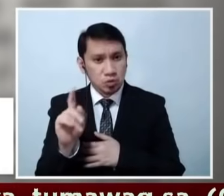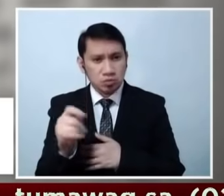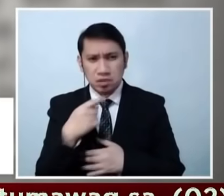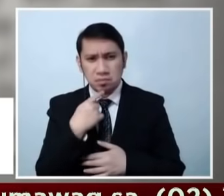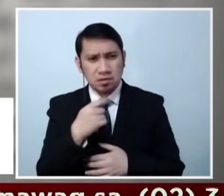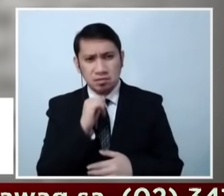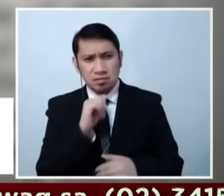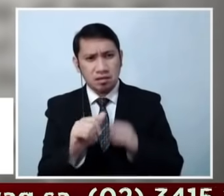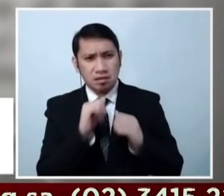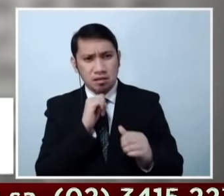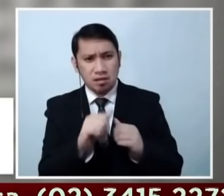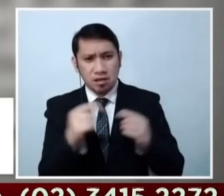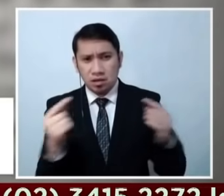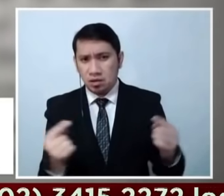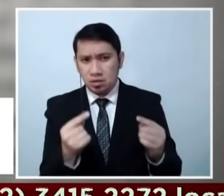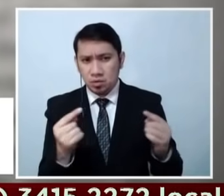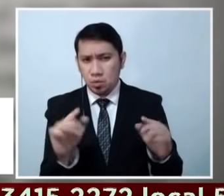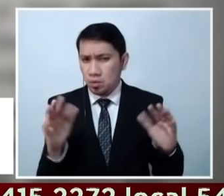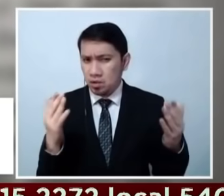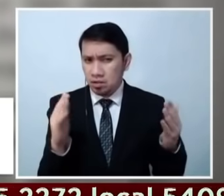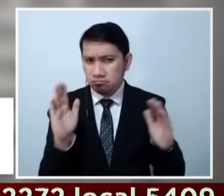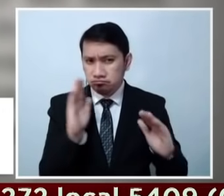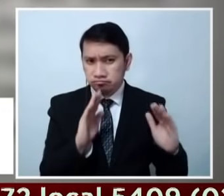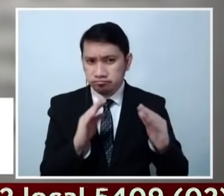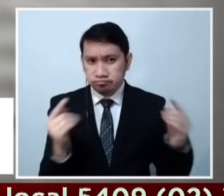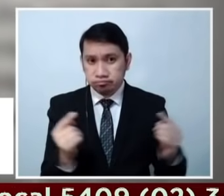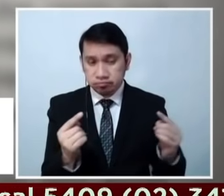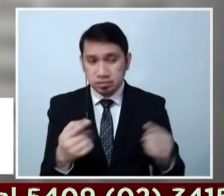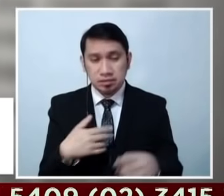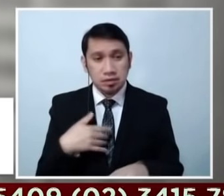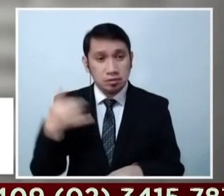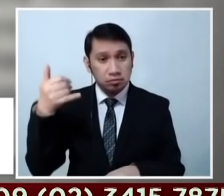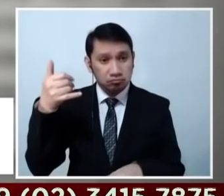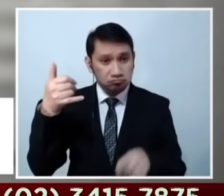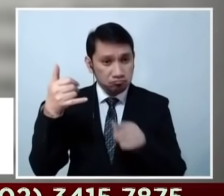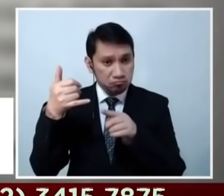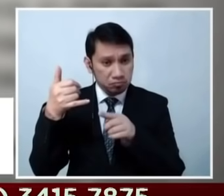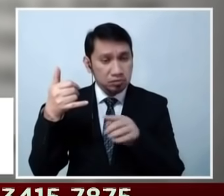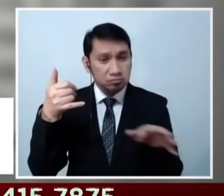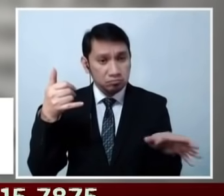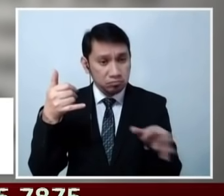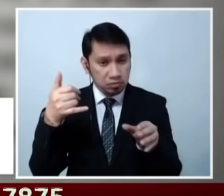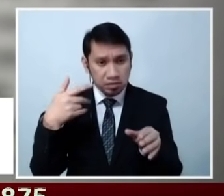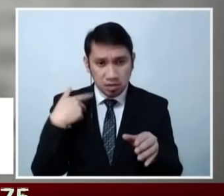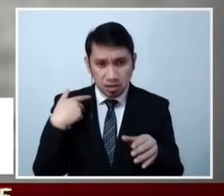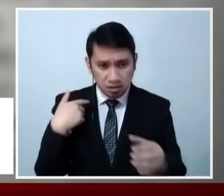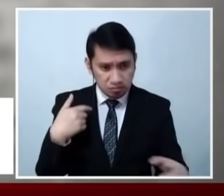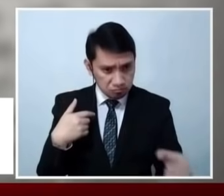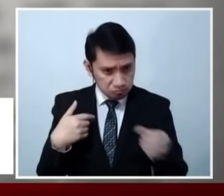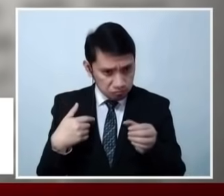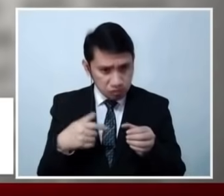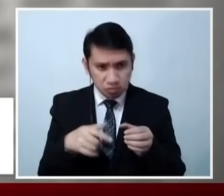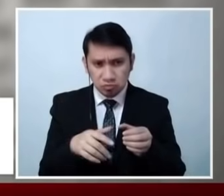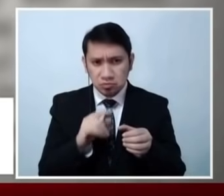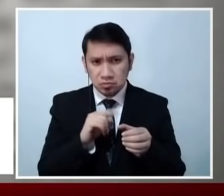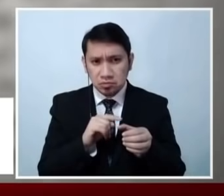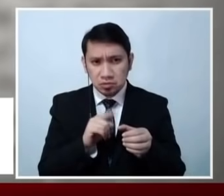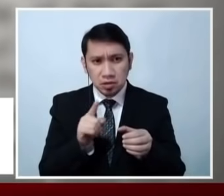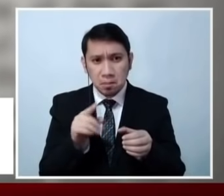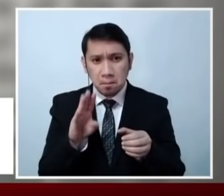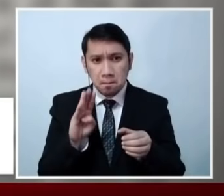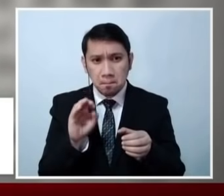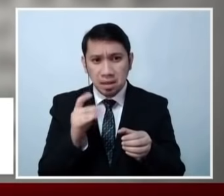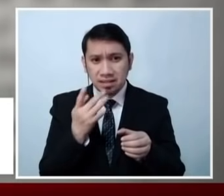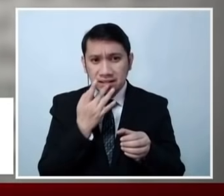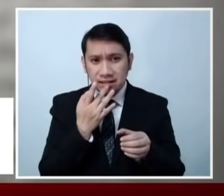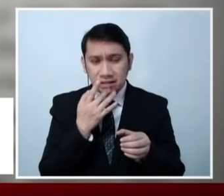rin daw sila nagkaroon ng alitan base sa CCTV na may kinuhang bote si Honson mula sa kanya. Naikwento ni Julian na